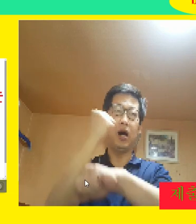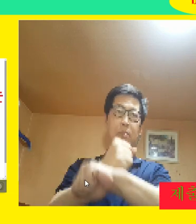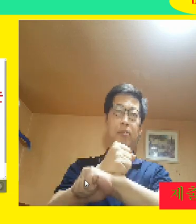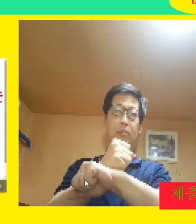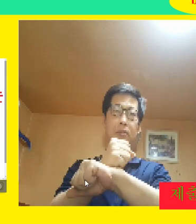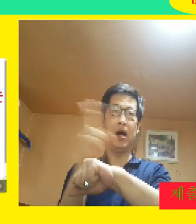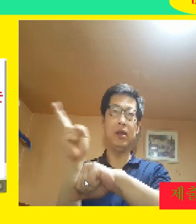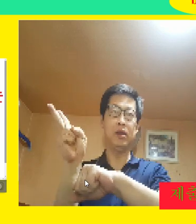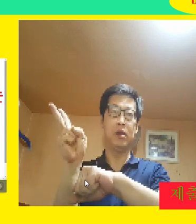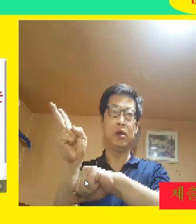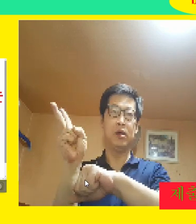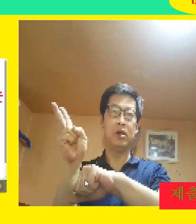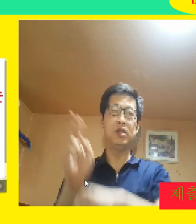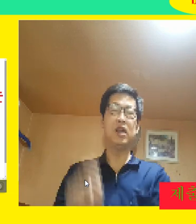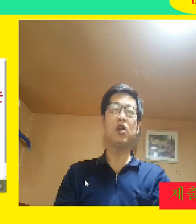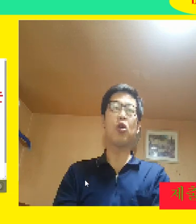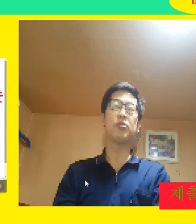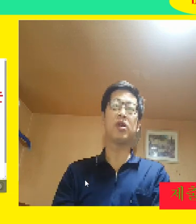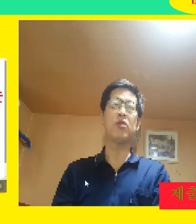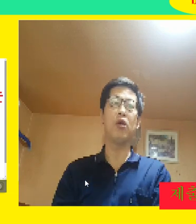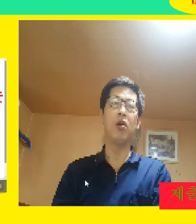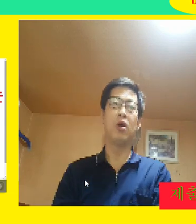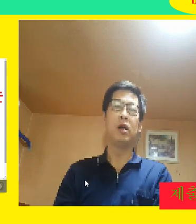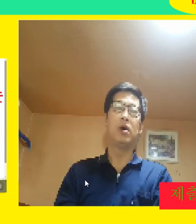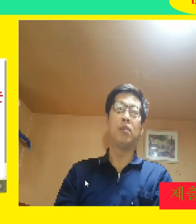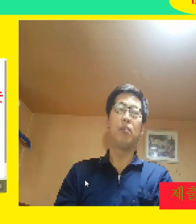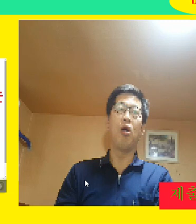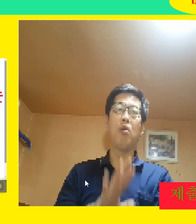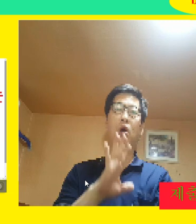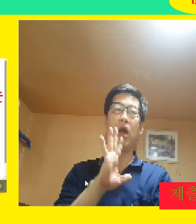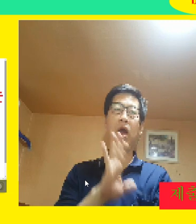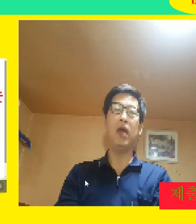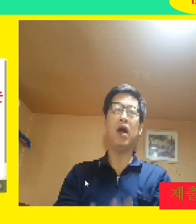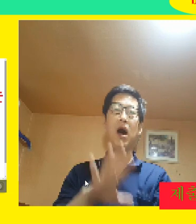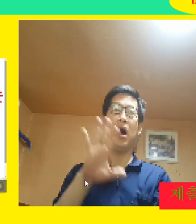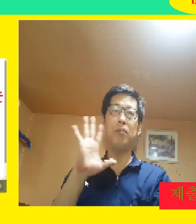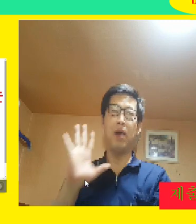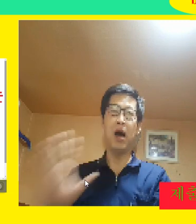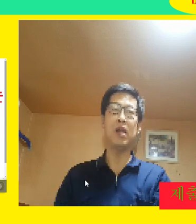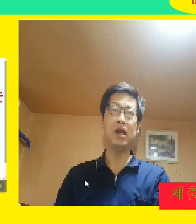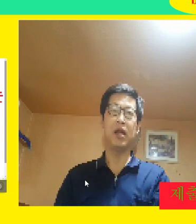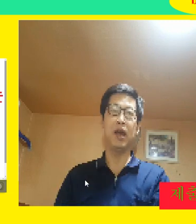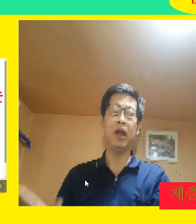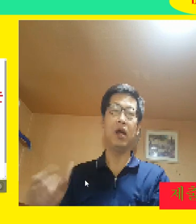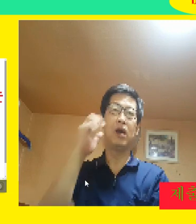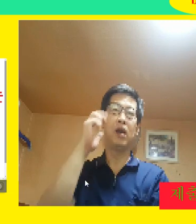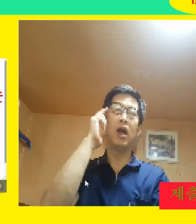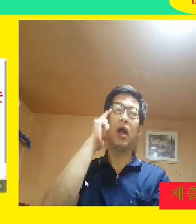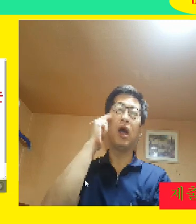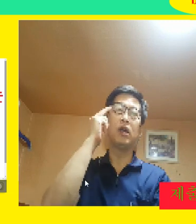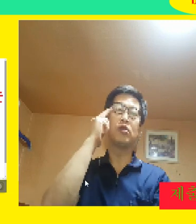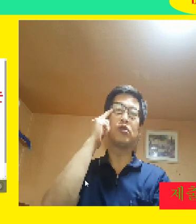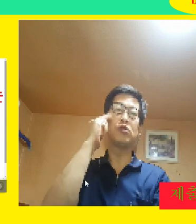익숙해야만 이게 제일 어렵더라고요. 뭐뭐 해야만 할 때